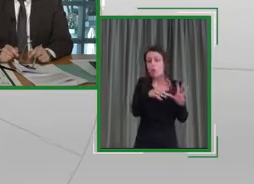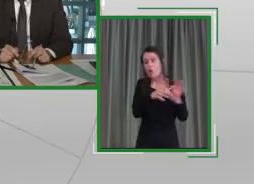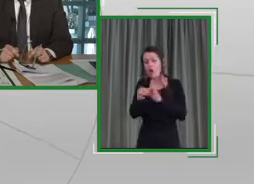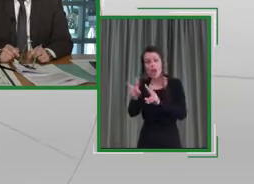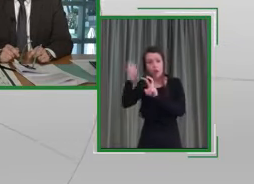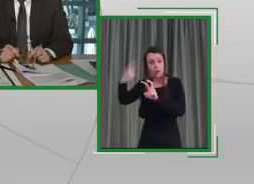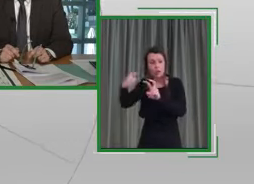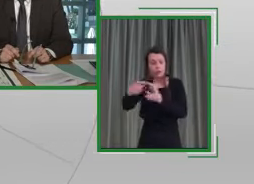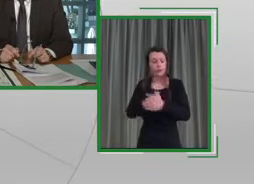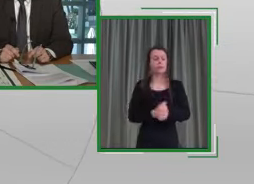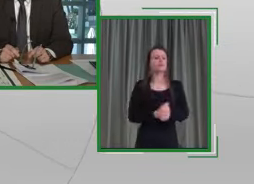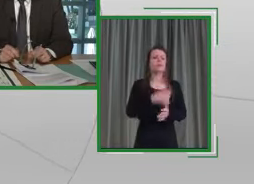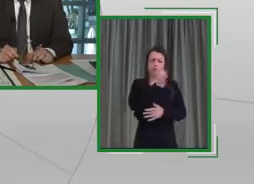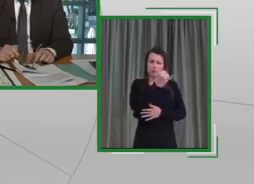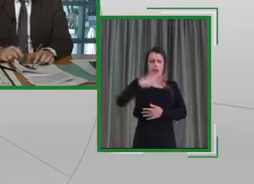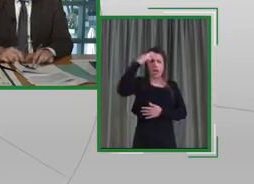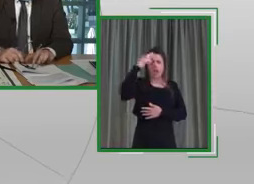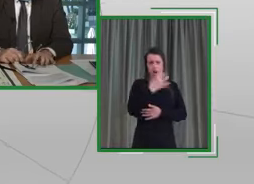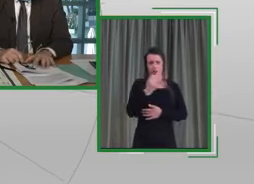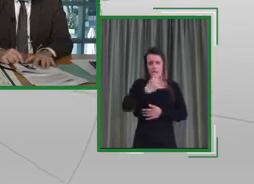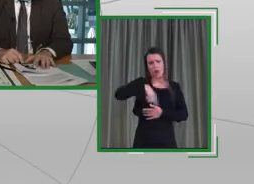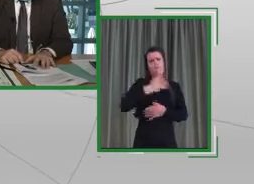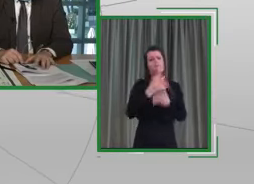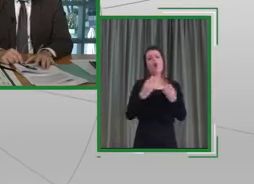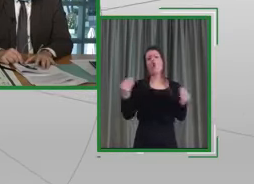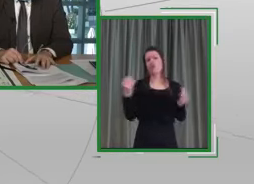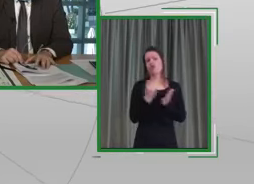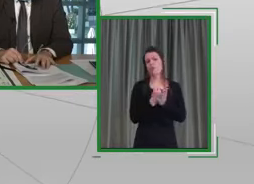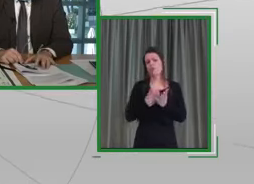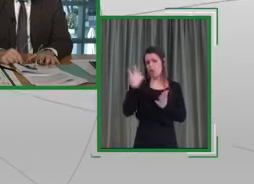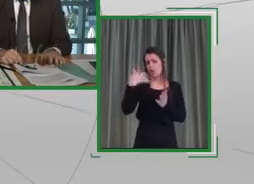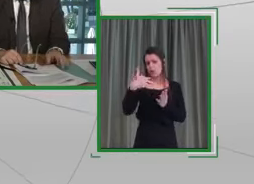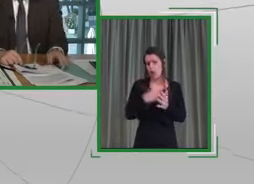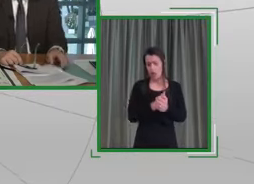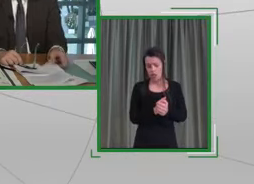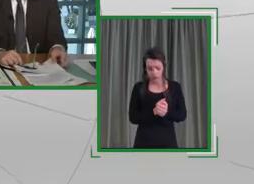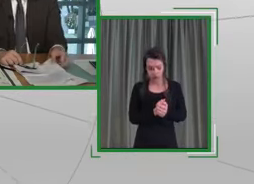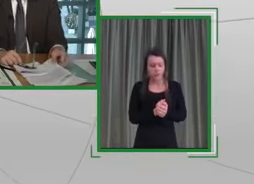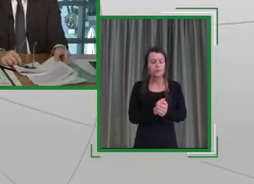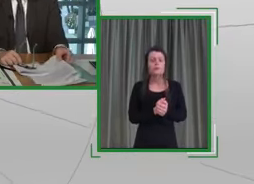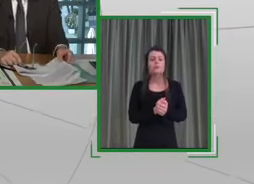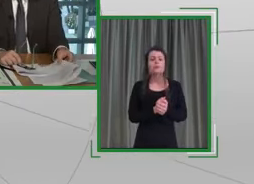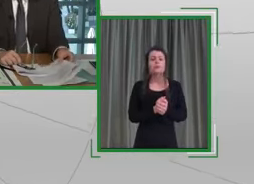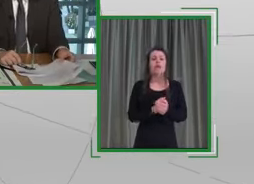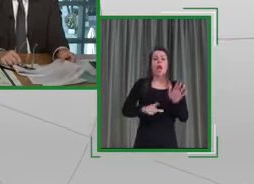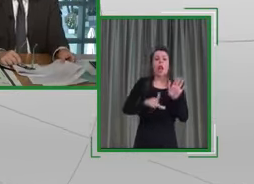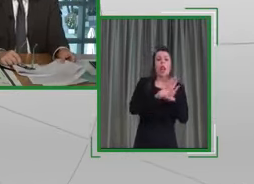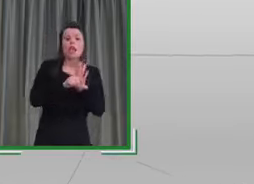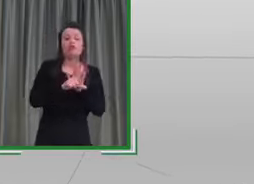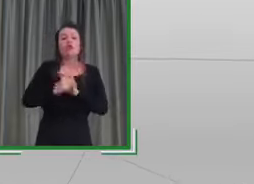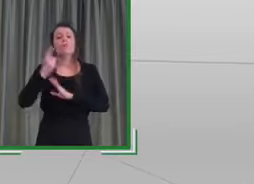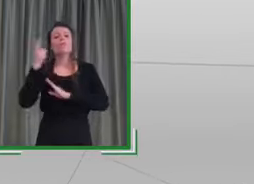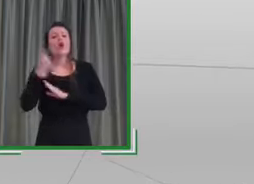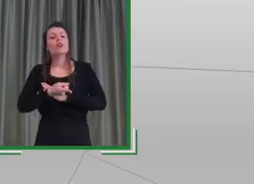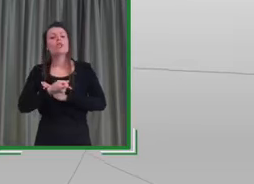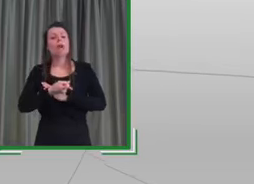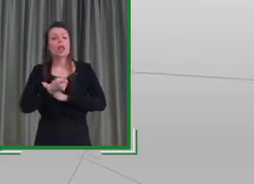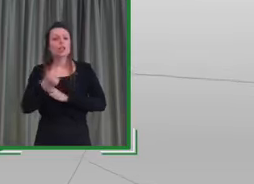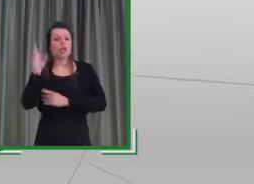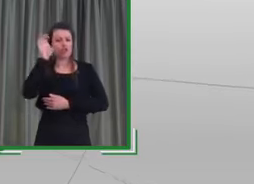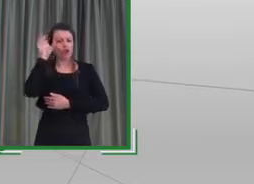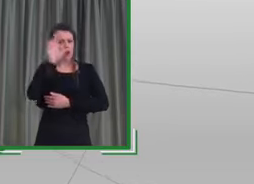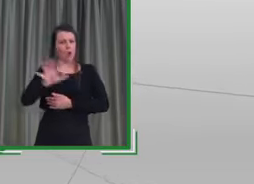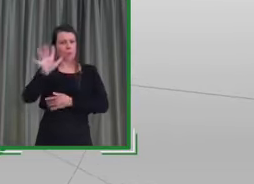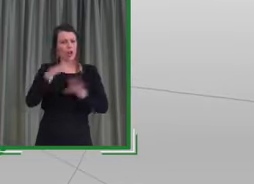cosa molto importante tutte le leggi provvedimenti che regione lombardia prende in materia economica le